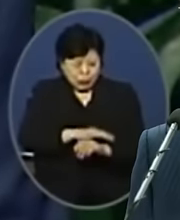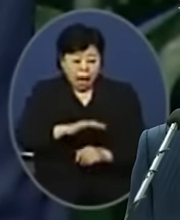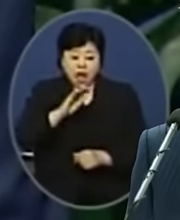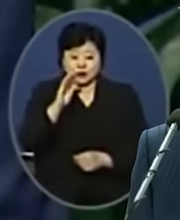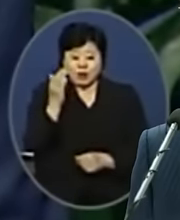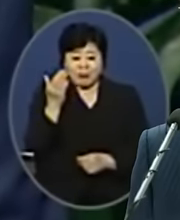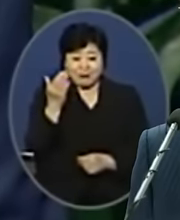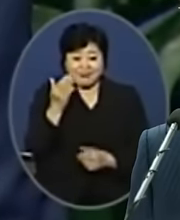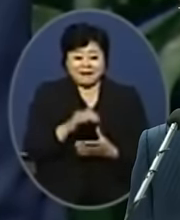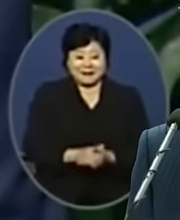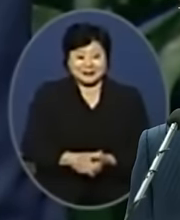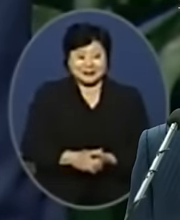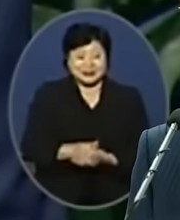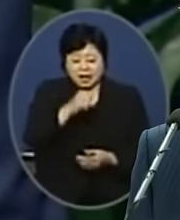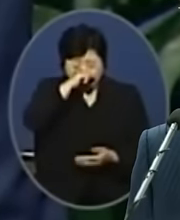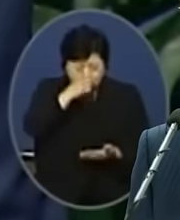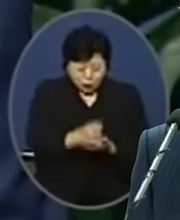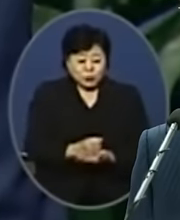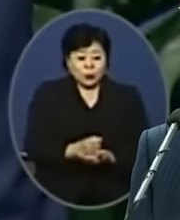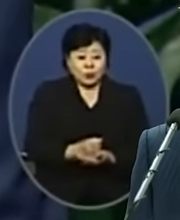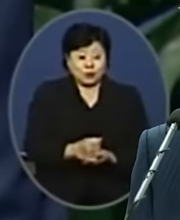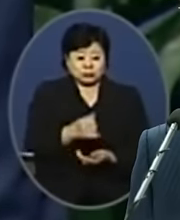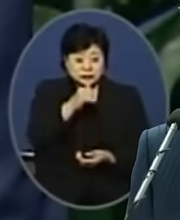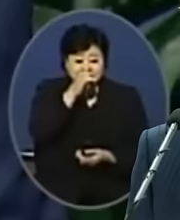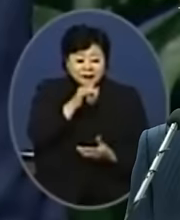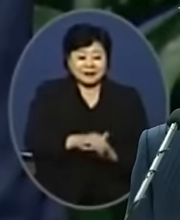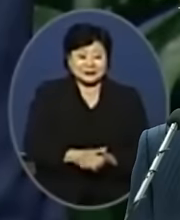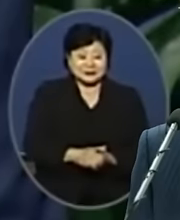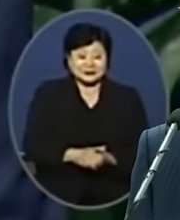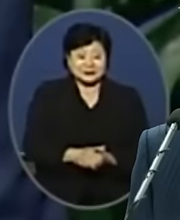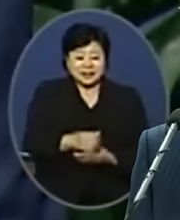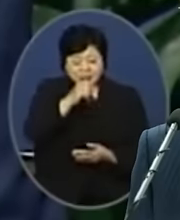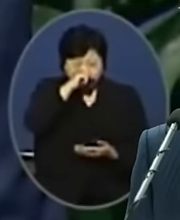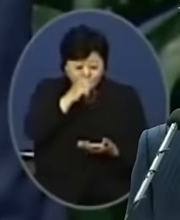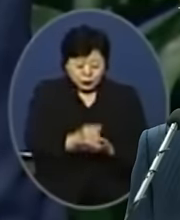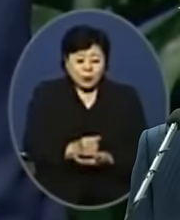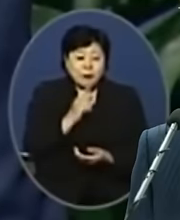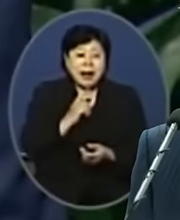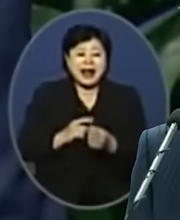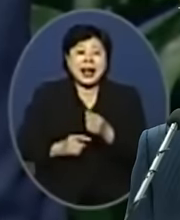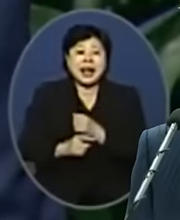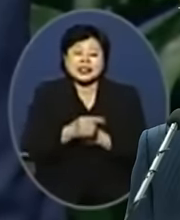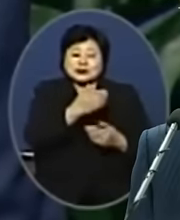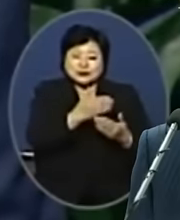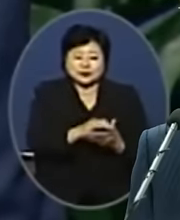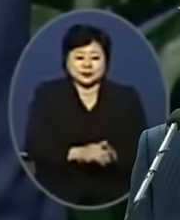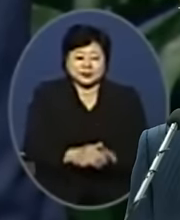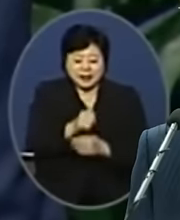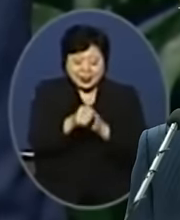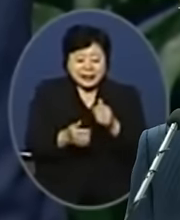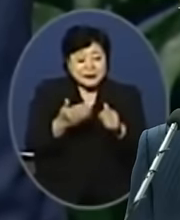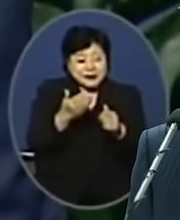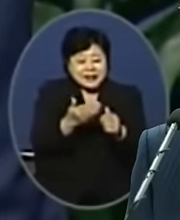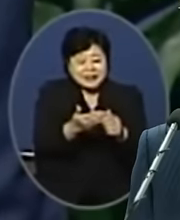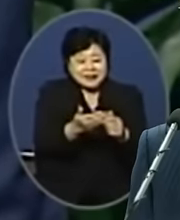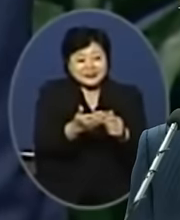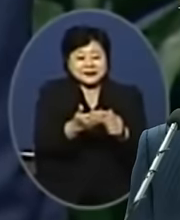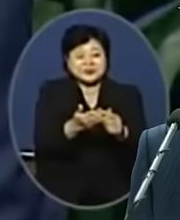잘 돼. 형통해. 여러분, 형통이란 말이 바로 여기에서 중요한 것입니다. 하나님께서